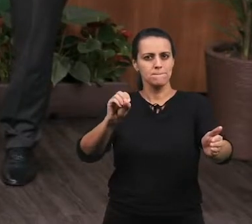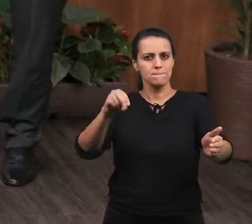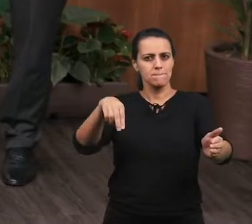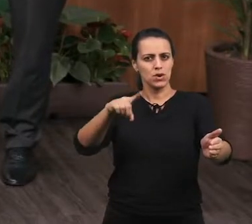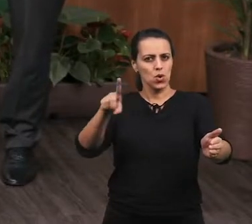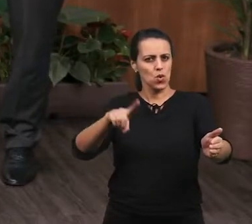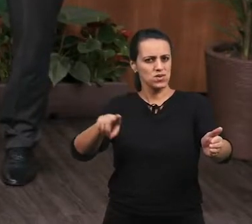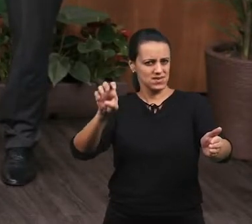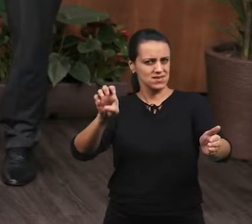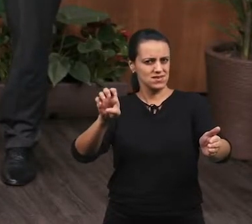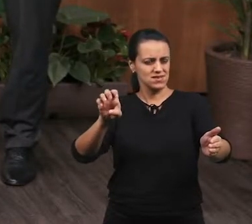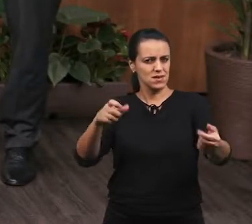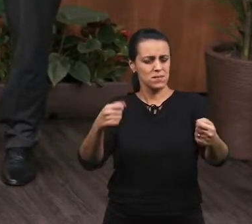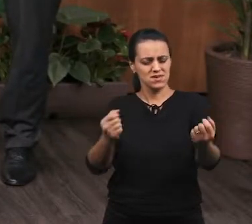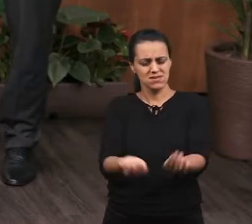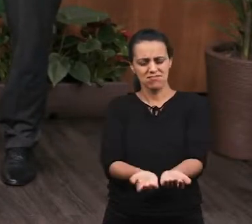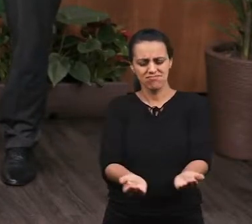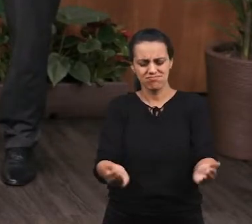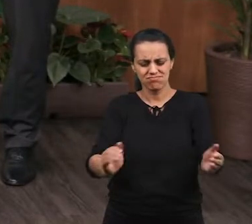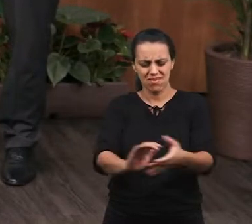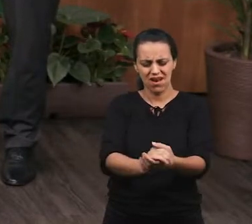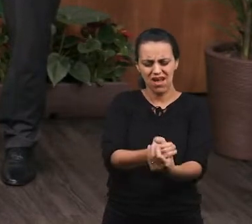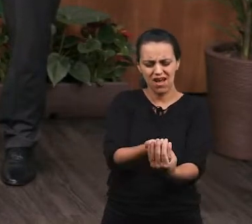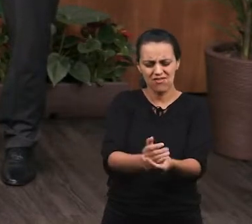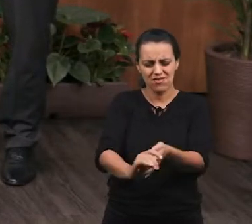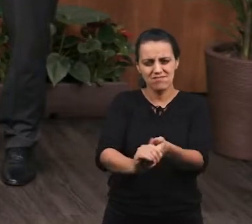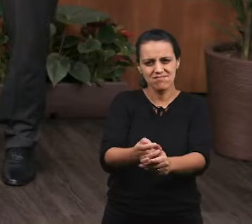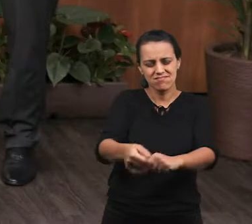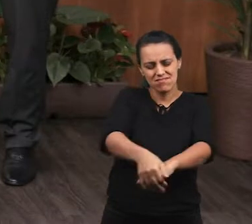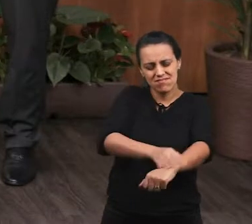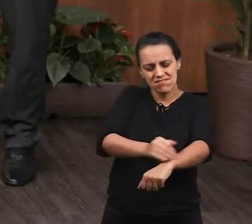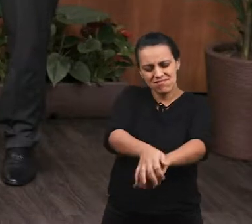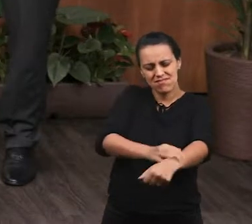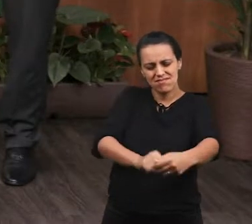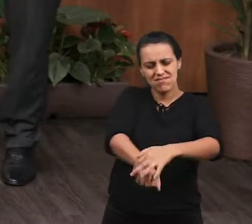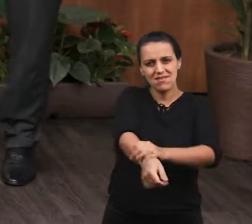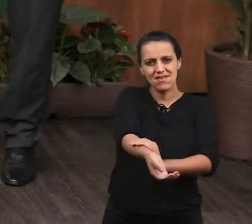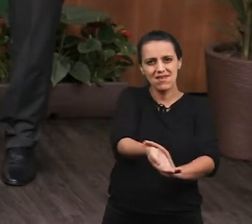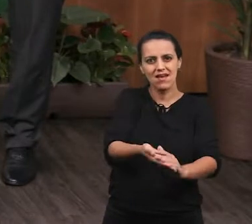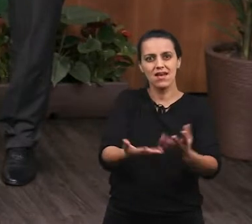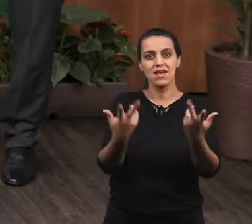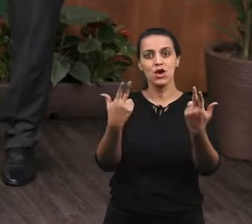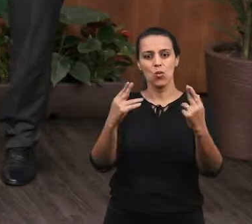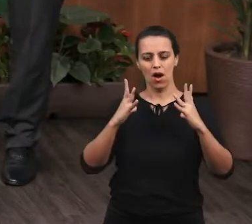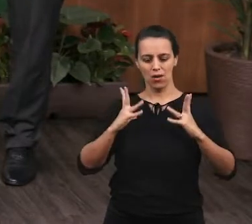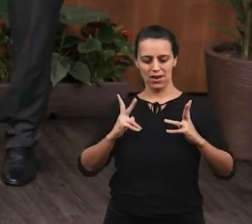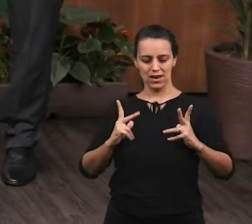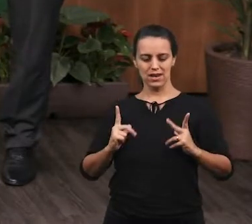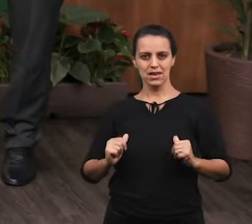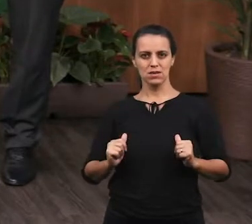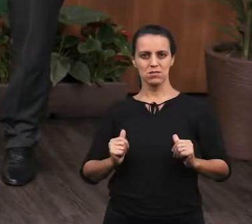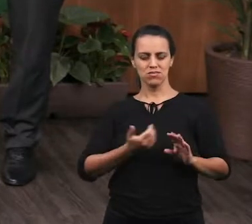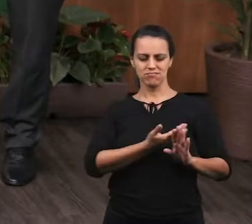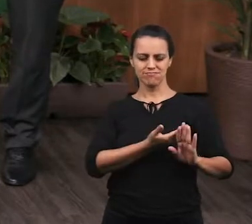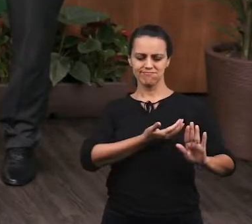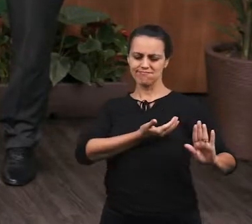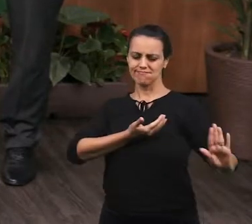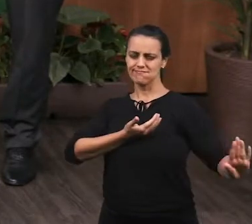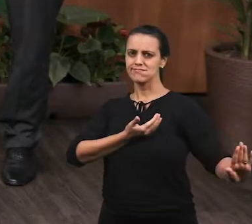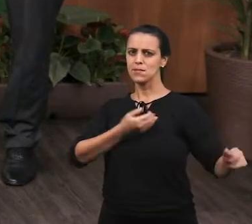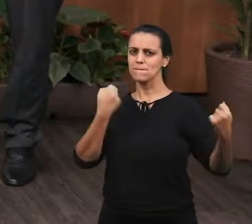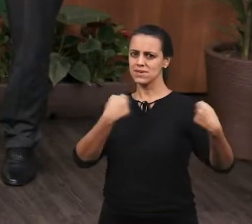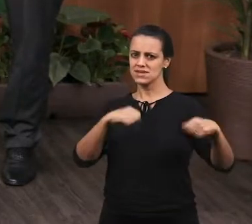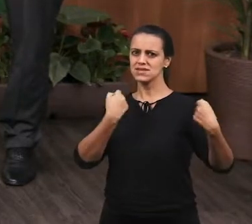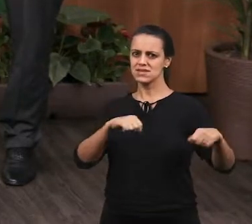наполнен каждый день водой. Это пророчески говорит о том, что человек каждый день должен обмываться,